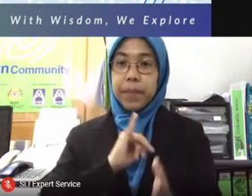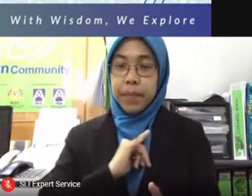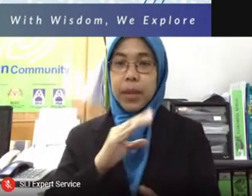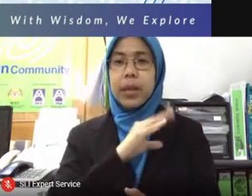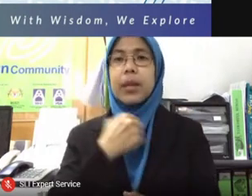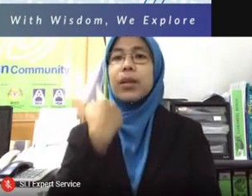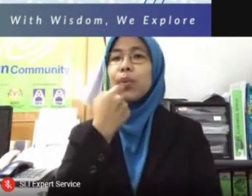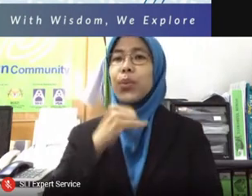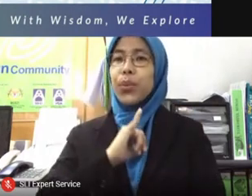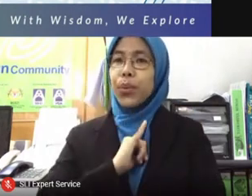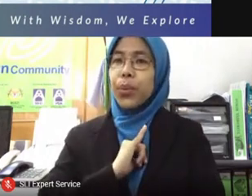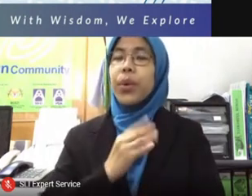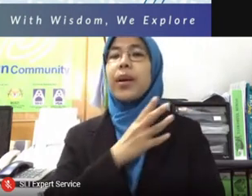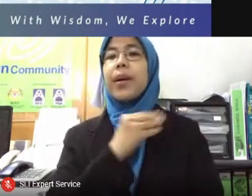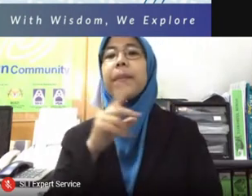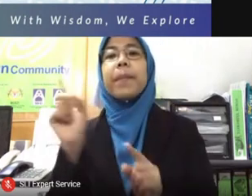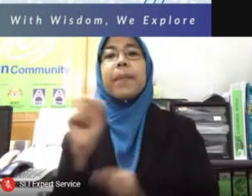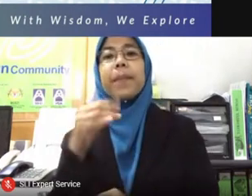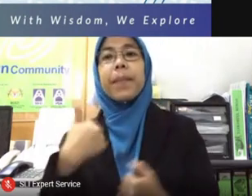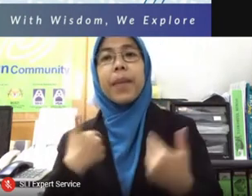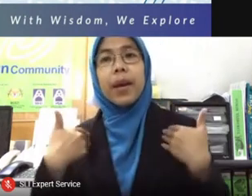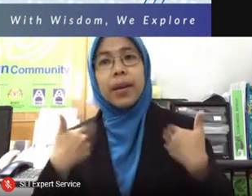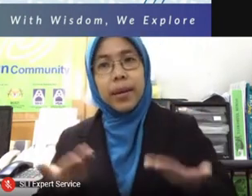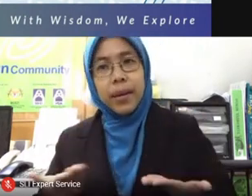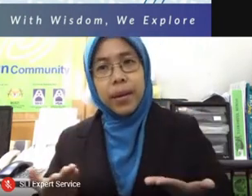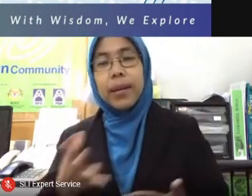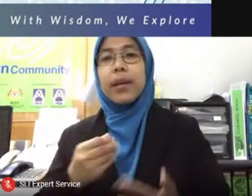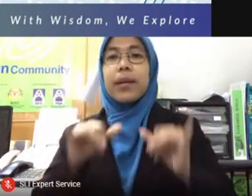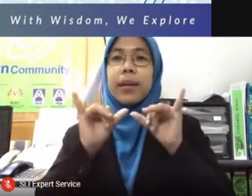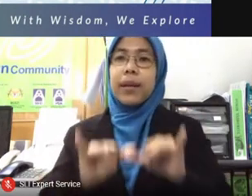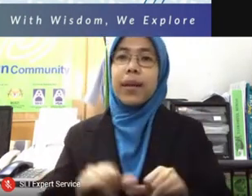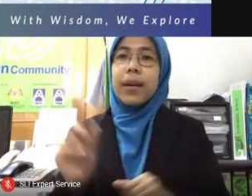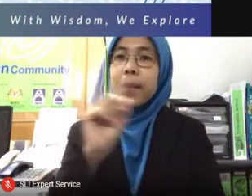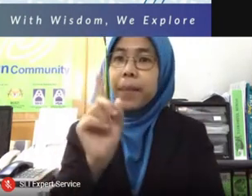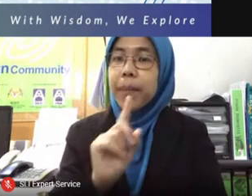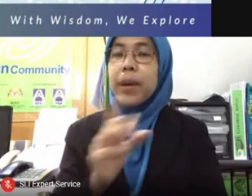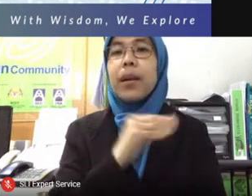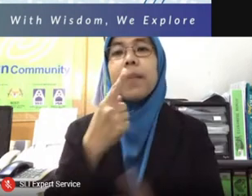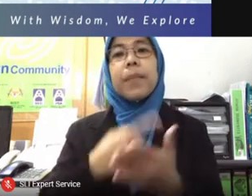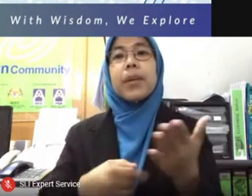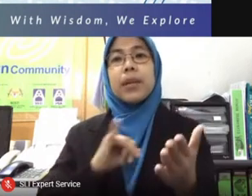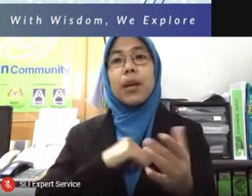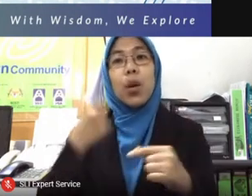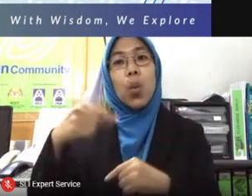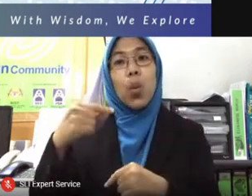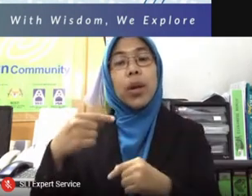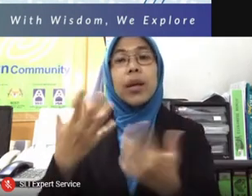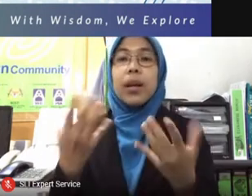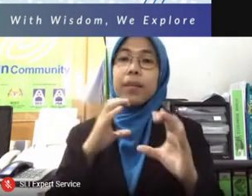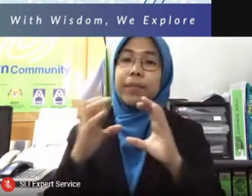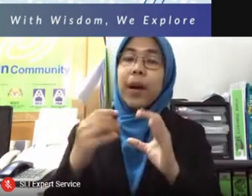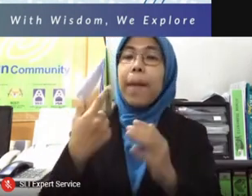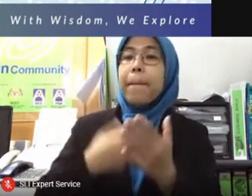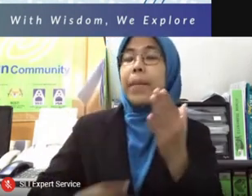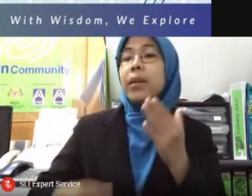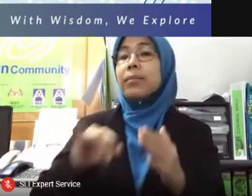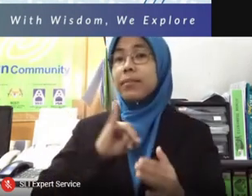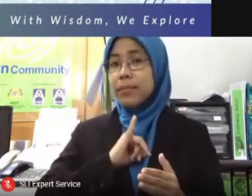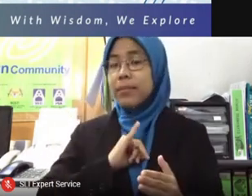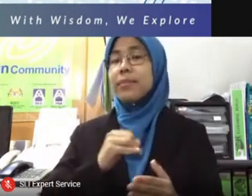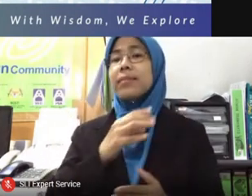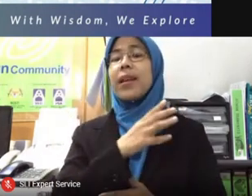saya siapa, di mana saya berada, tinggal di mana, kemudian apa saya punya kualifikasi dan sebagainya, jadi benda-benda tu